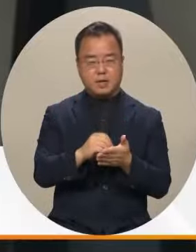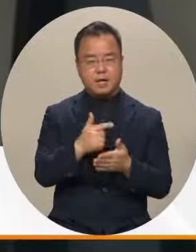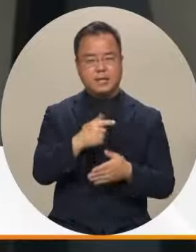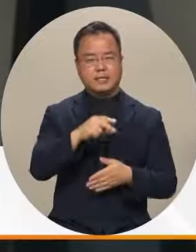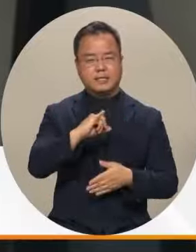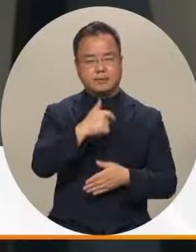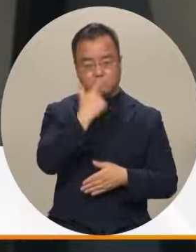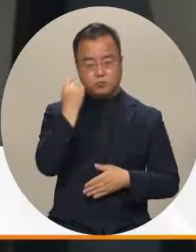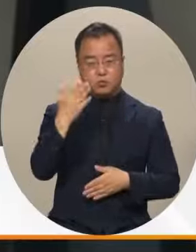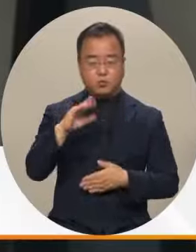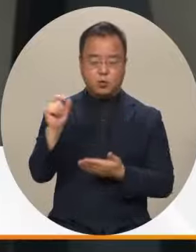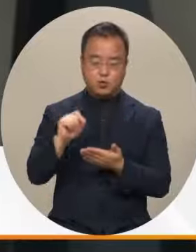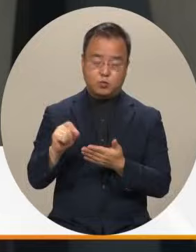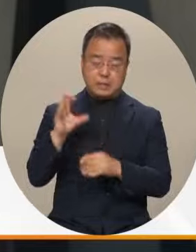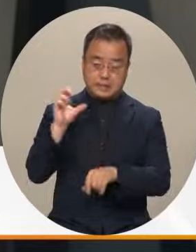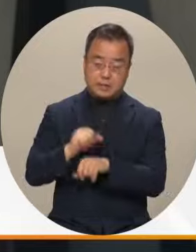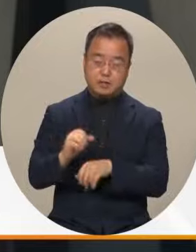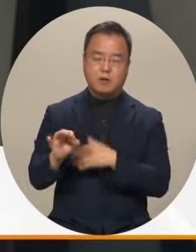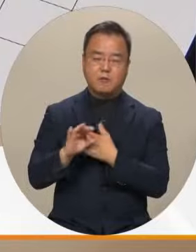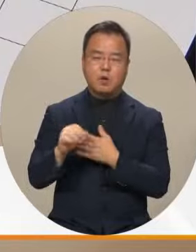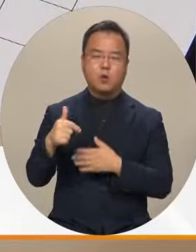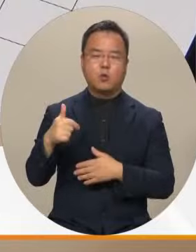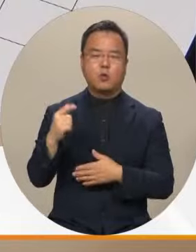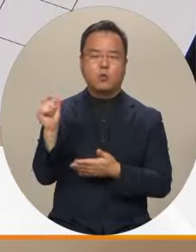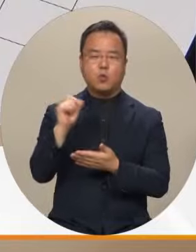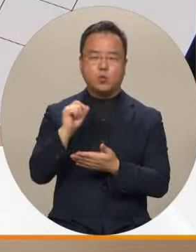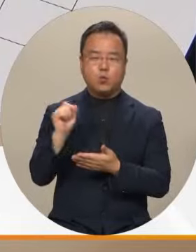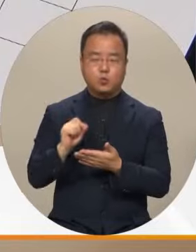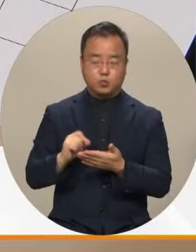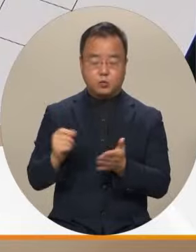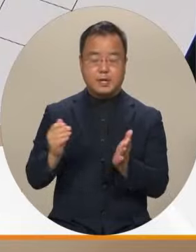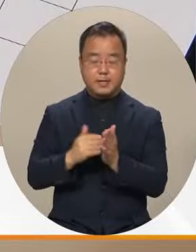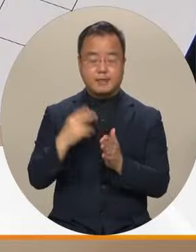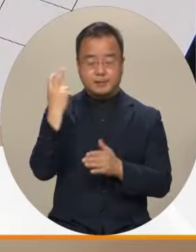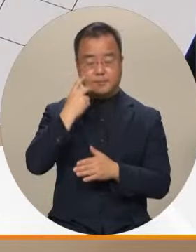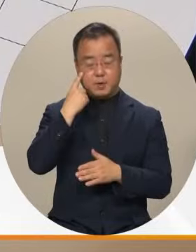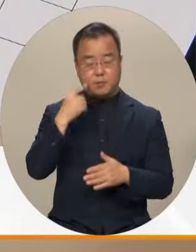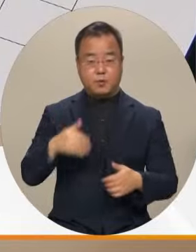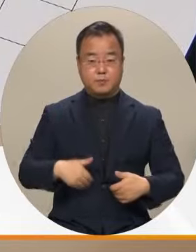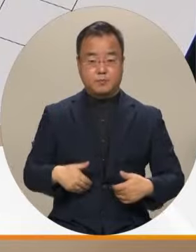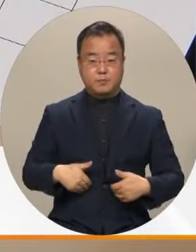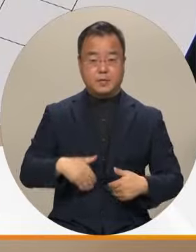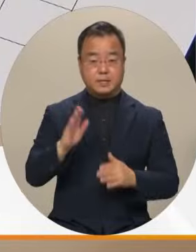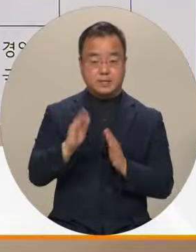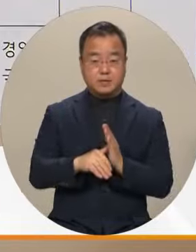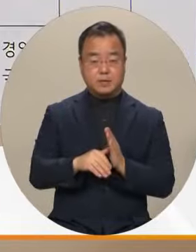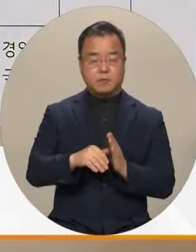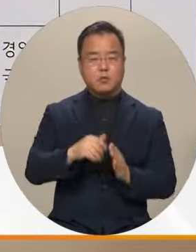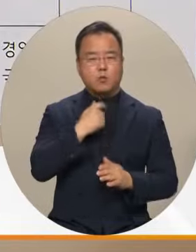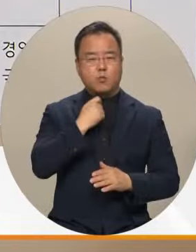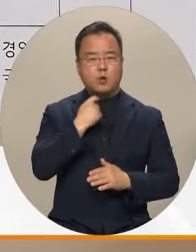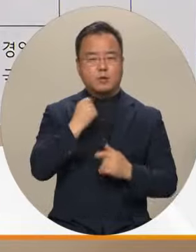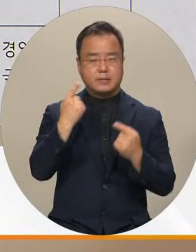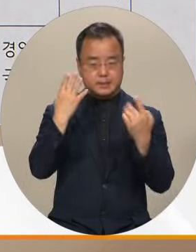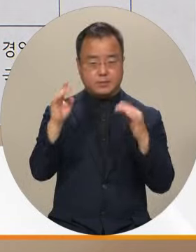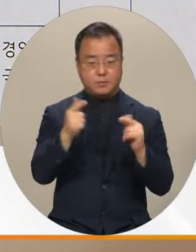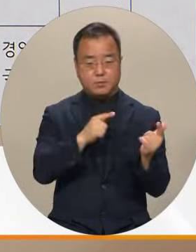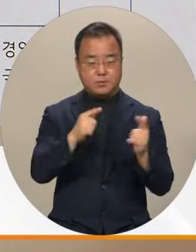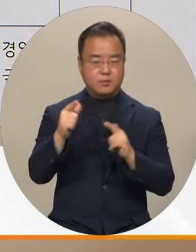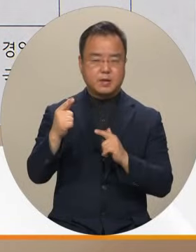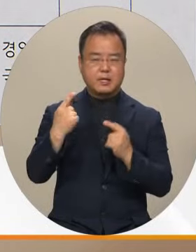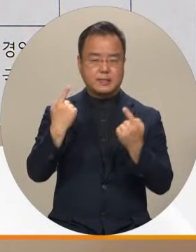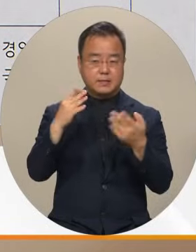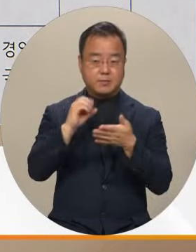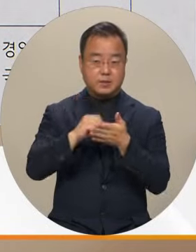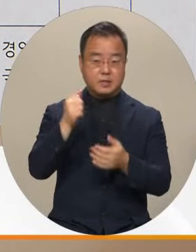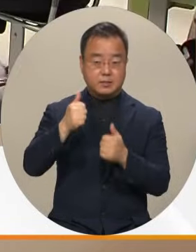강점이 있다면 논술 전형을 우선 고려해야 합니다 어 이때 유해할 것은 선호도가 높은 대학일수록 수능 장력 기준을